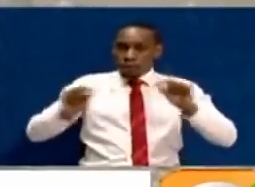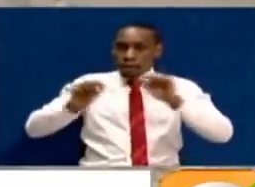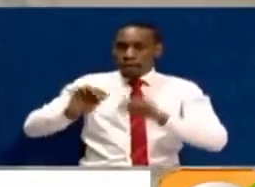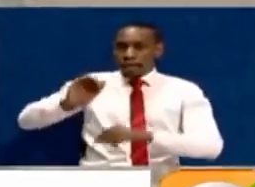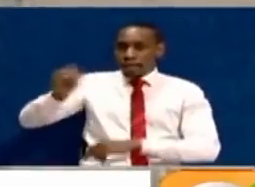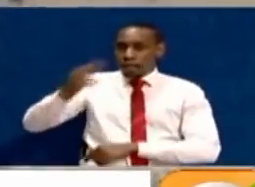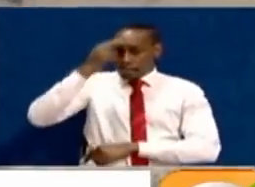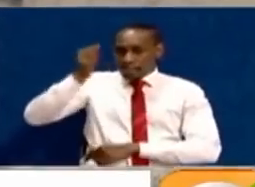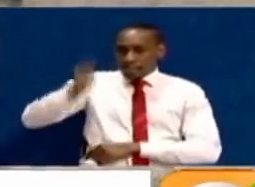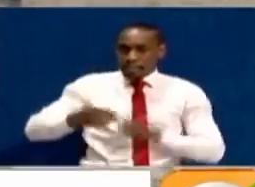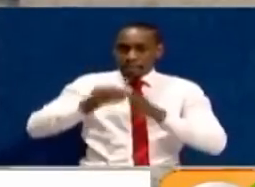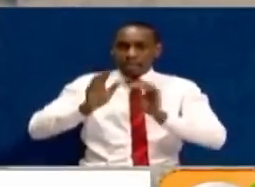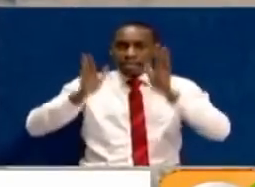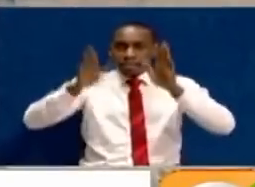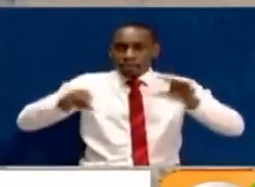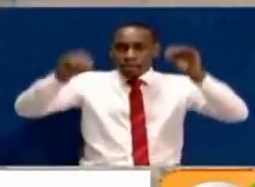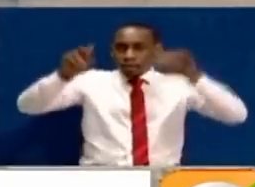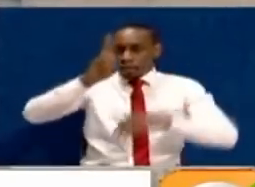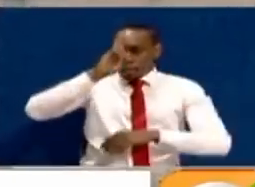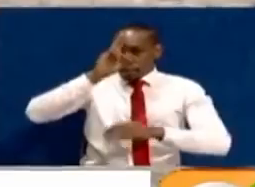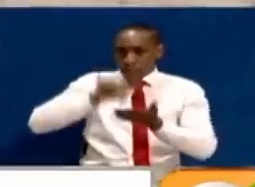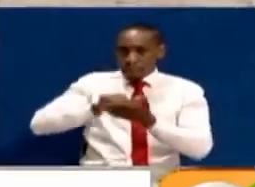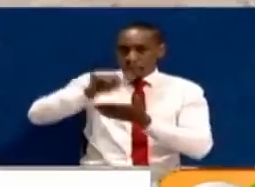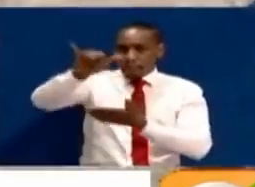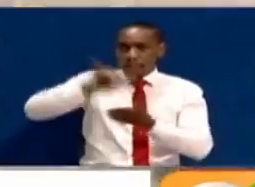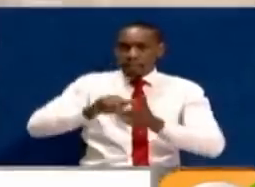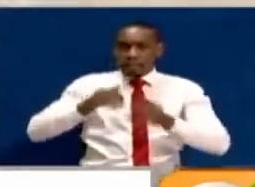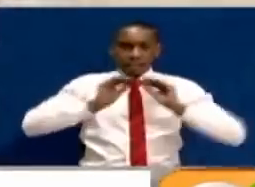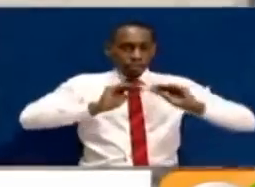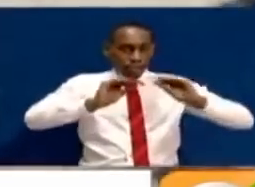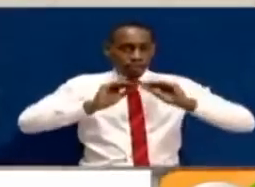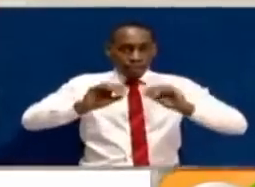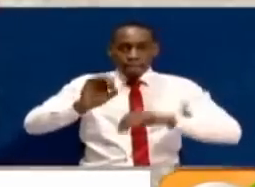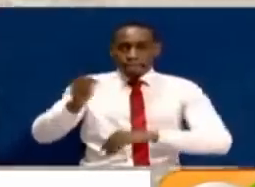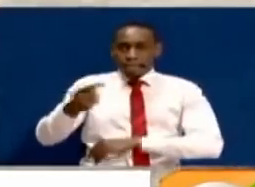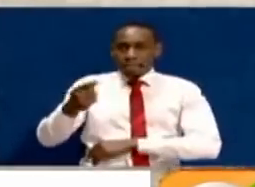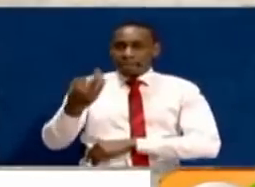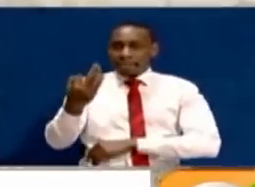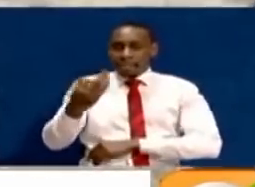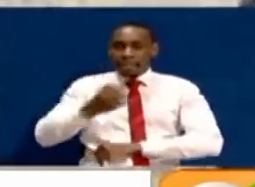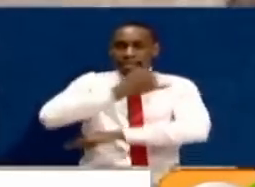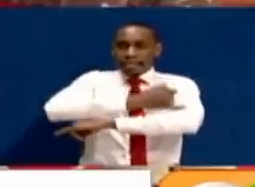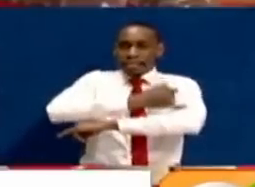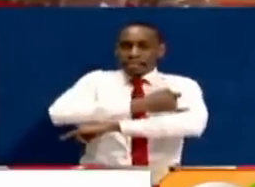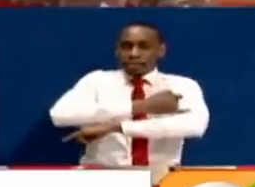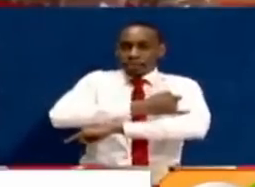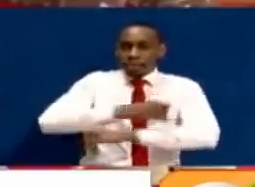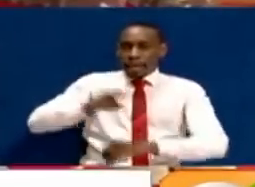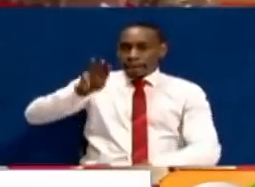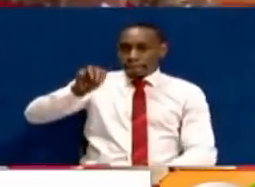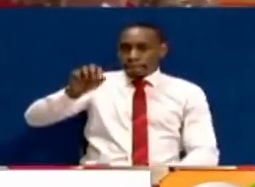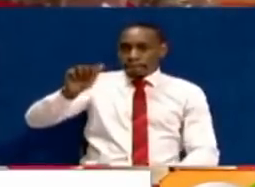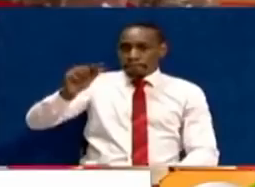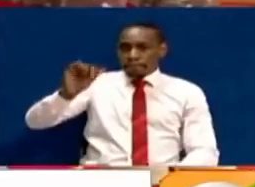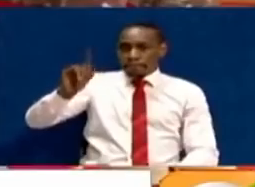Kajiado alipoongoza sherehe ya kufuzu ya polisi wanaopaa angani ambao walipewa mafunzo ya miezi mitatu katika taasisi ya mafunzo ya magadi.